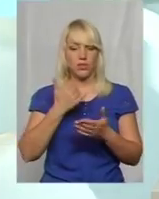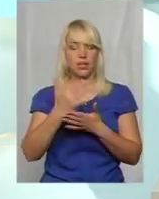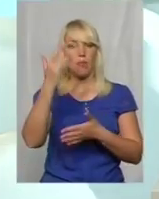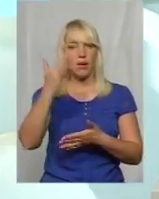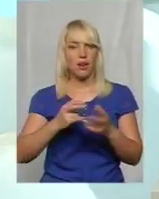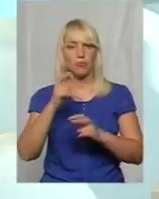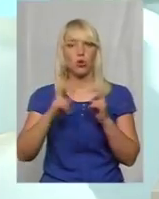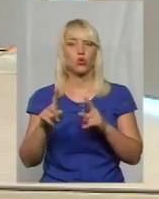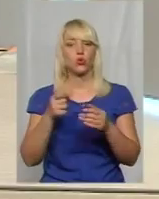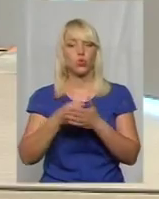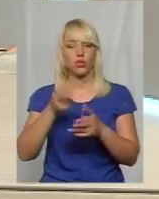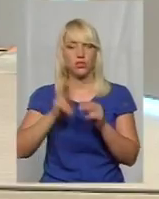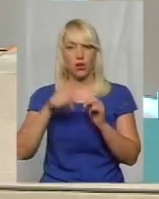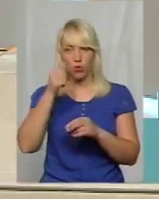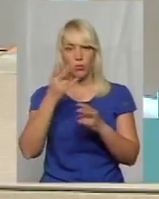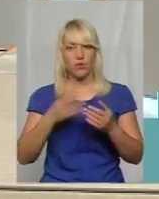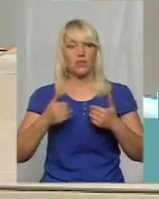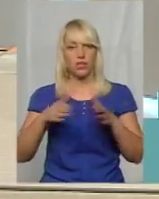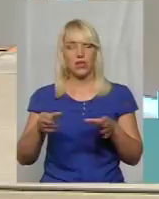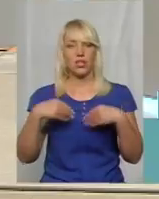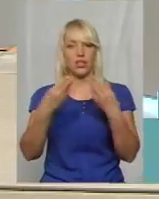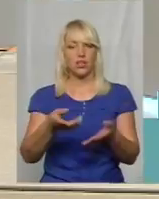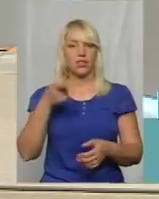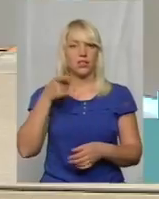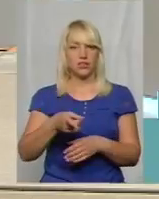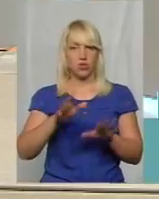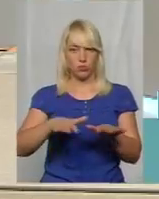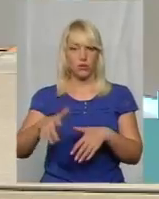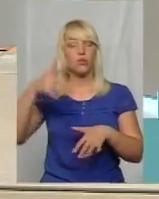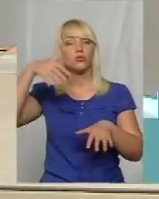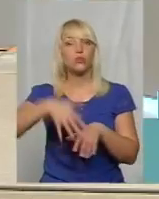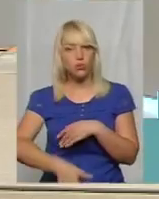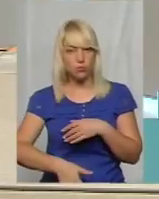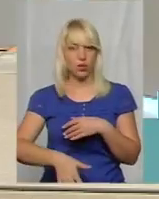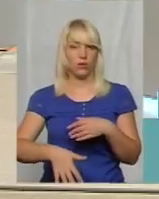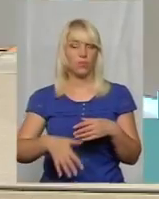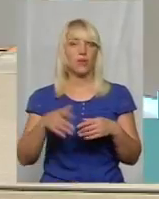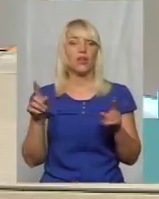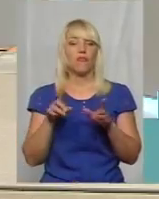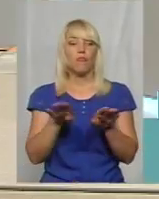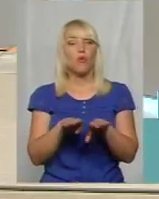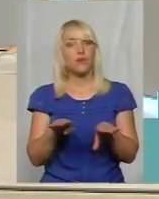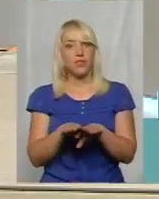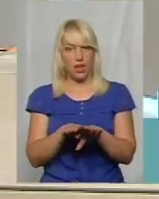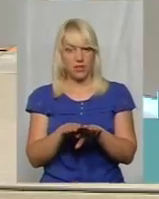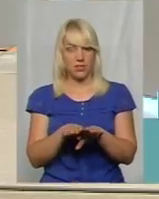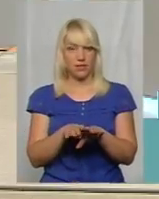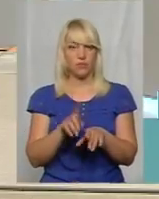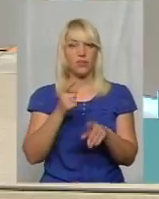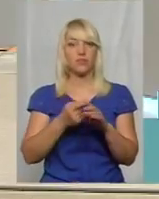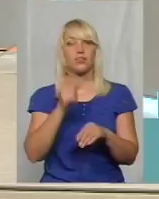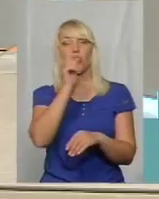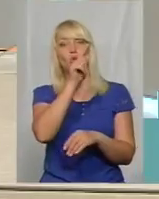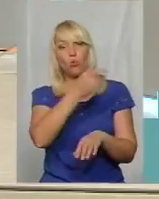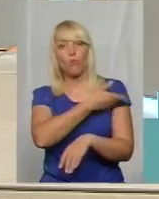мають відкритись і надати там понад 1000 місць. Зрозуміло, можливо, в порівнянні з тою Польщею, про